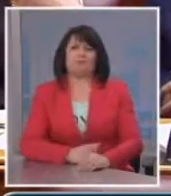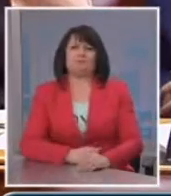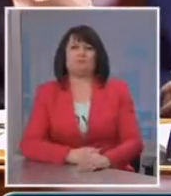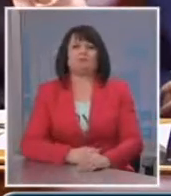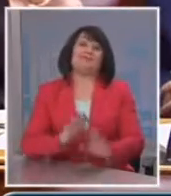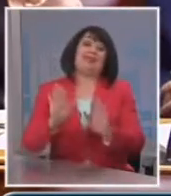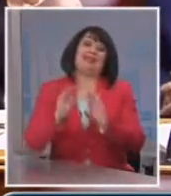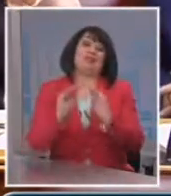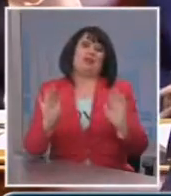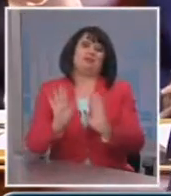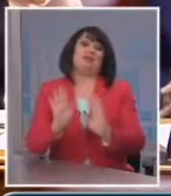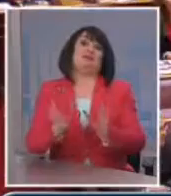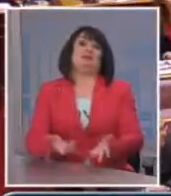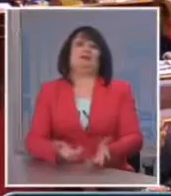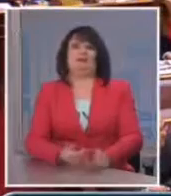Ελάτε, ήσυχα, ήσυχα.